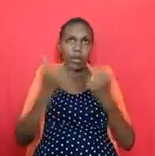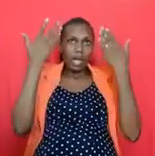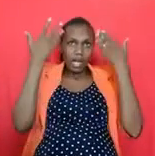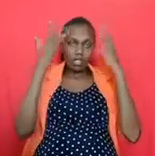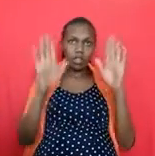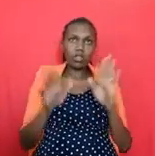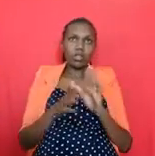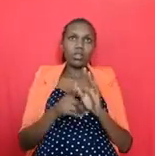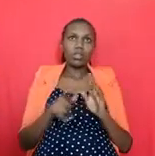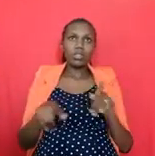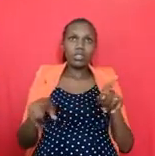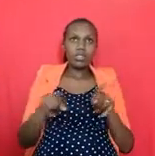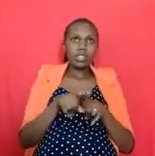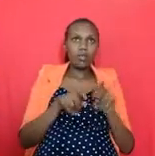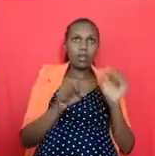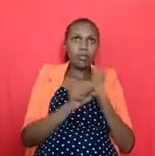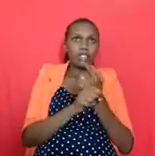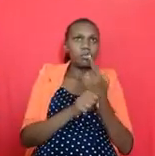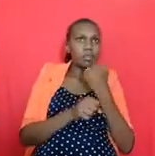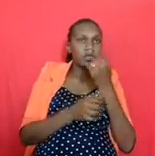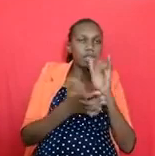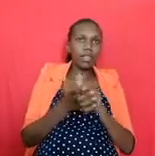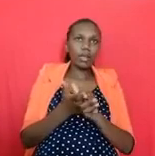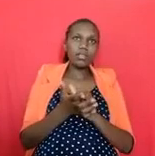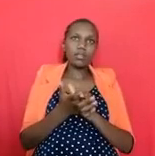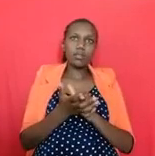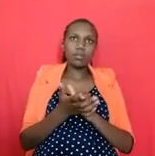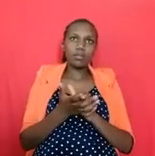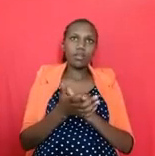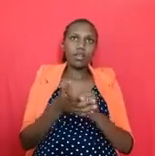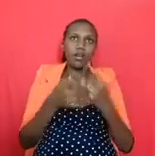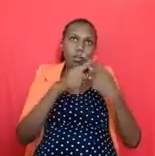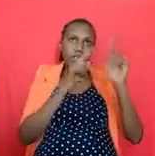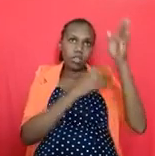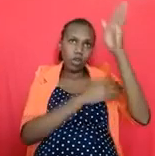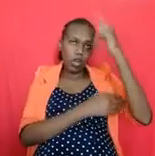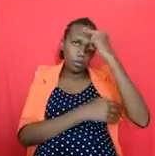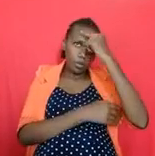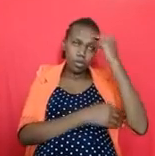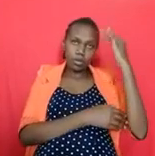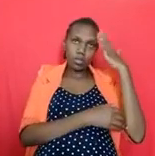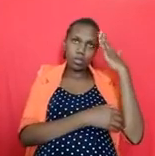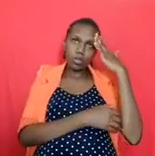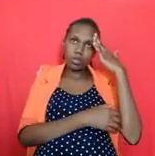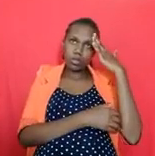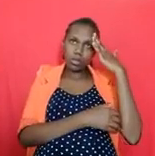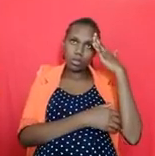ndikumaiga tondũ ona matingĩhoteka kuigaka no ngai tondũ nĩ amoĩ